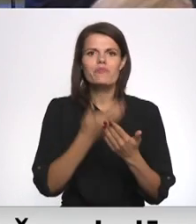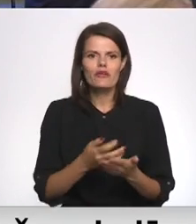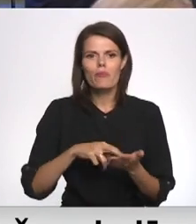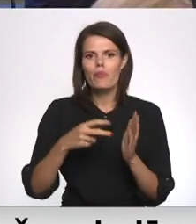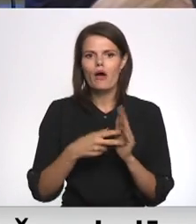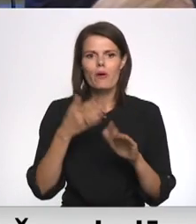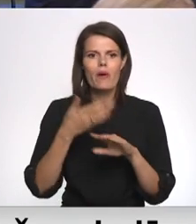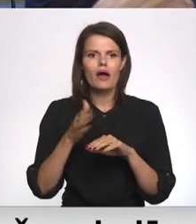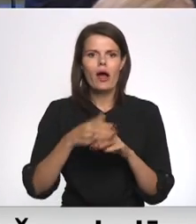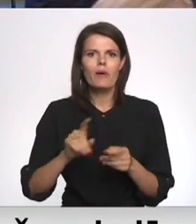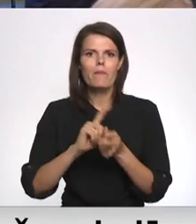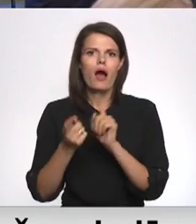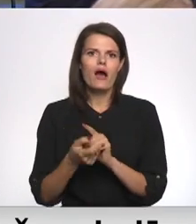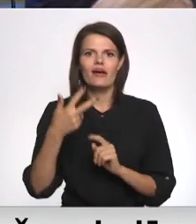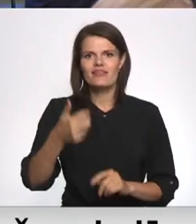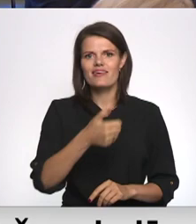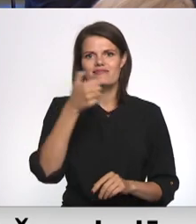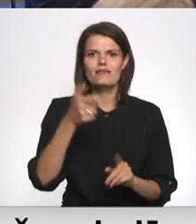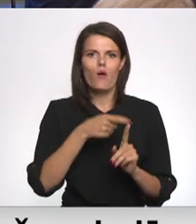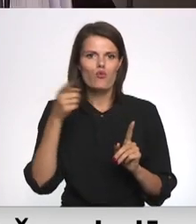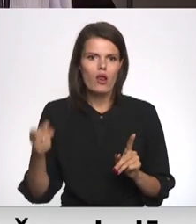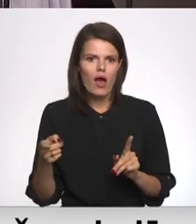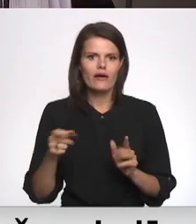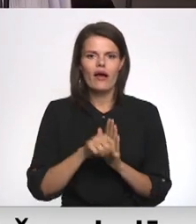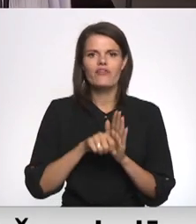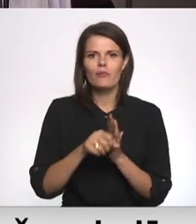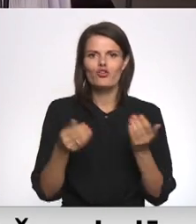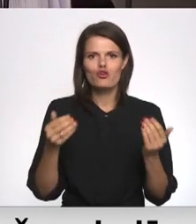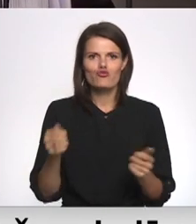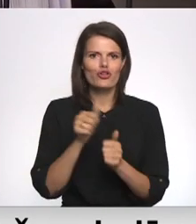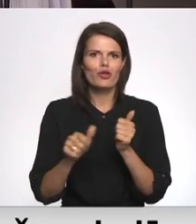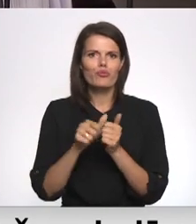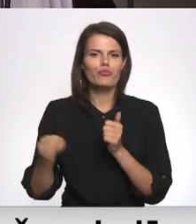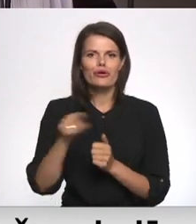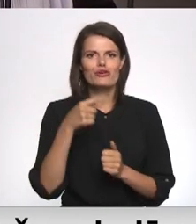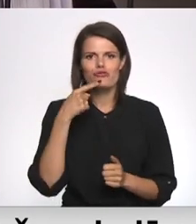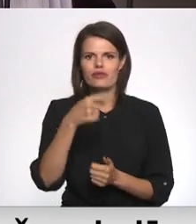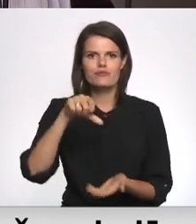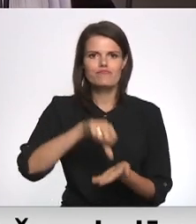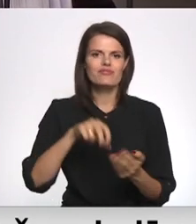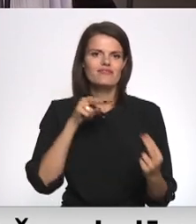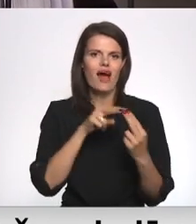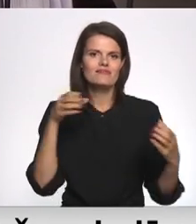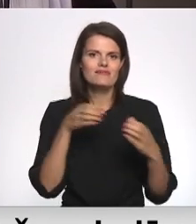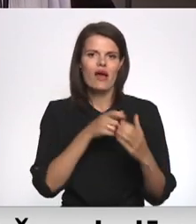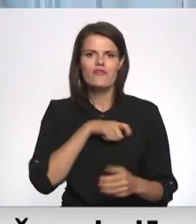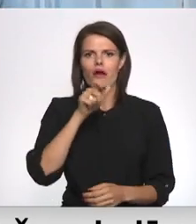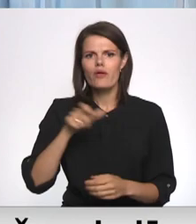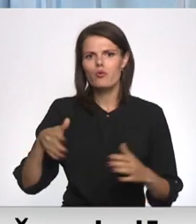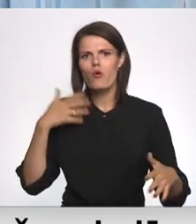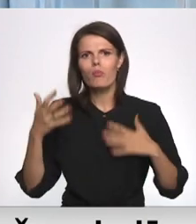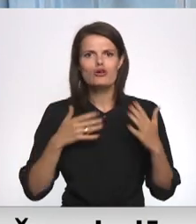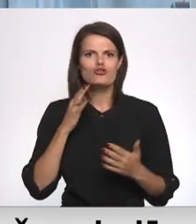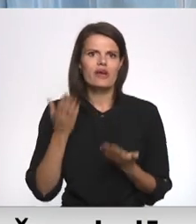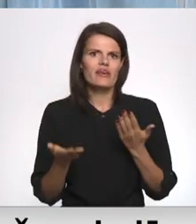paredz pakāpenisku pāreju 3 gadu laikā. Debatēs šodien bieži izteicās saskaņas deputāti, kuriem esot bažas par